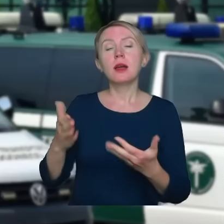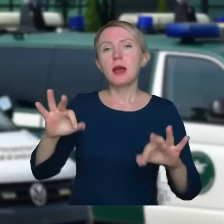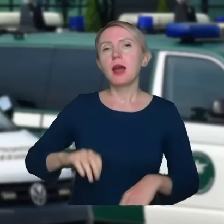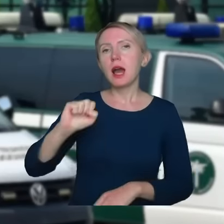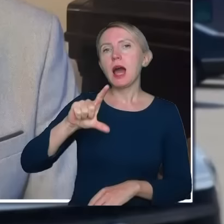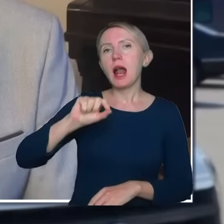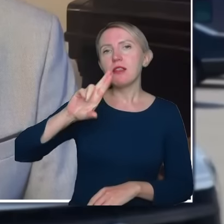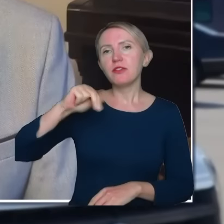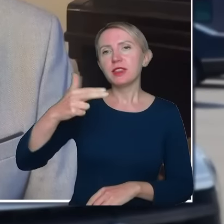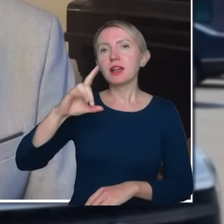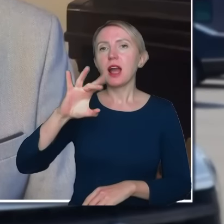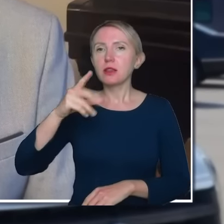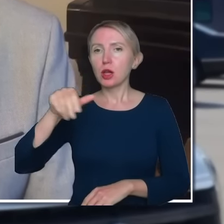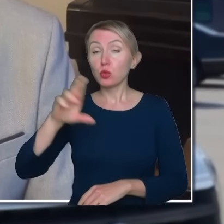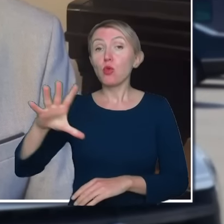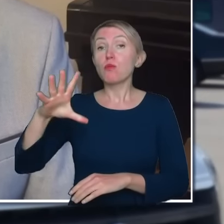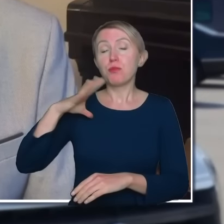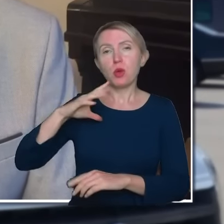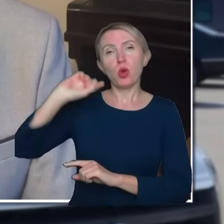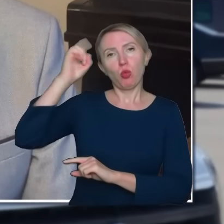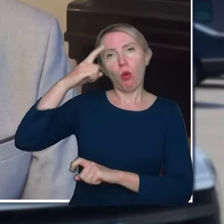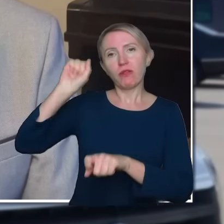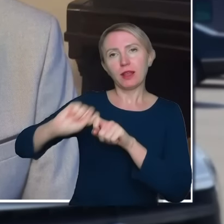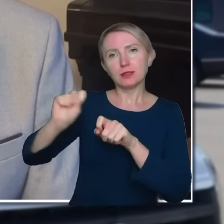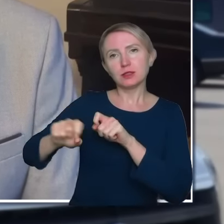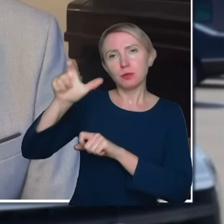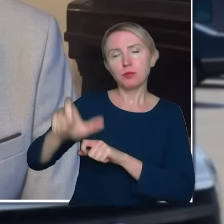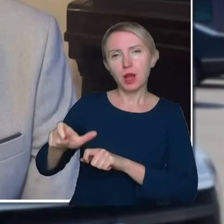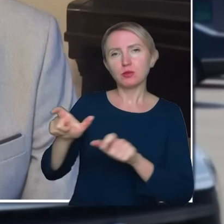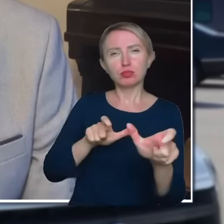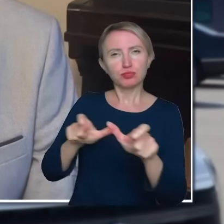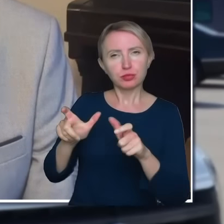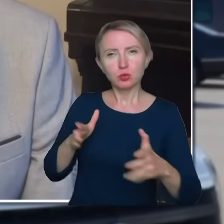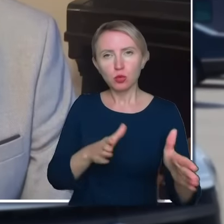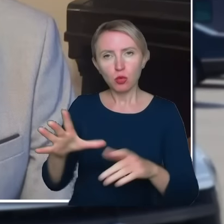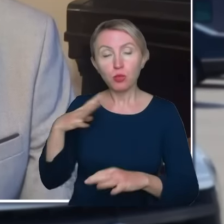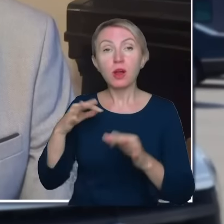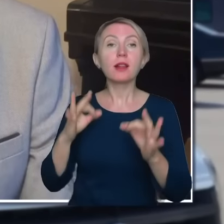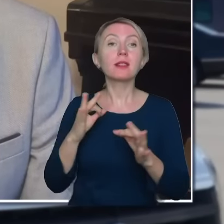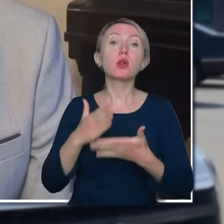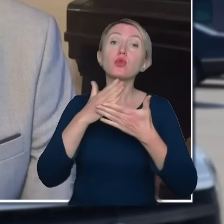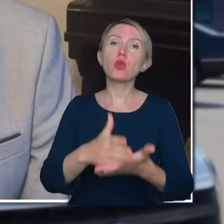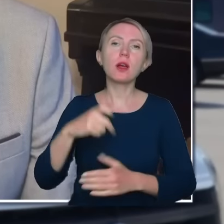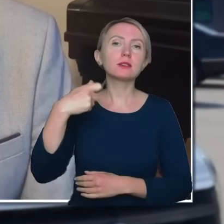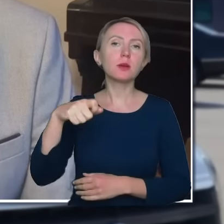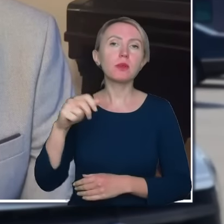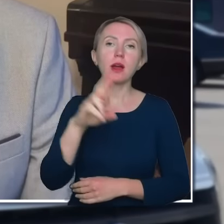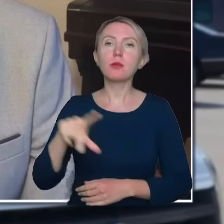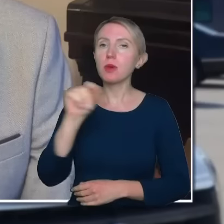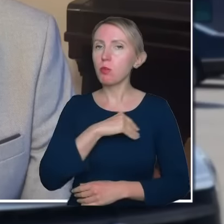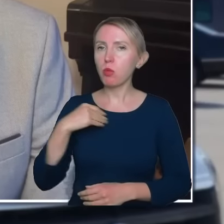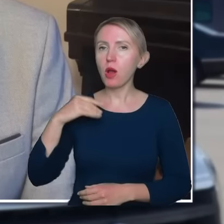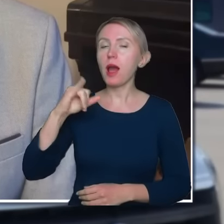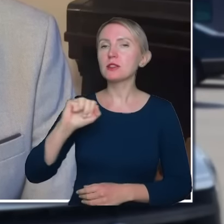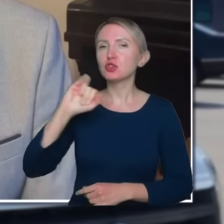Gajadur, były główny inspektor nadzoru drogowego, obecnie doradca prezydenta Rzeczpospolitej Andrzeja